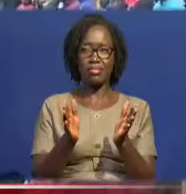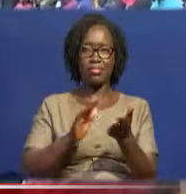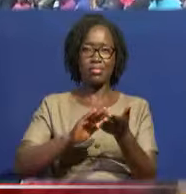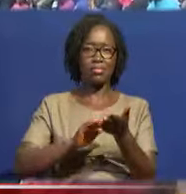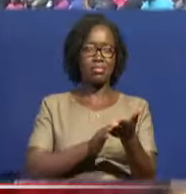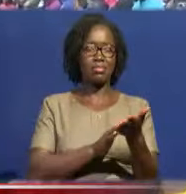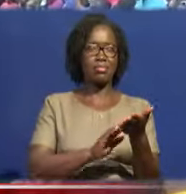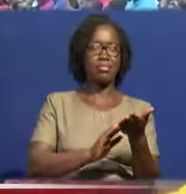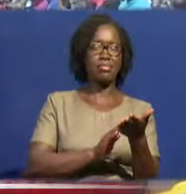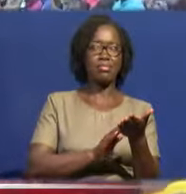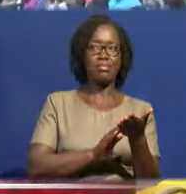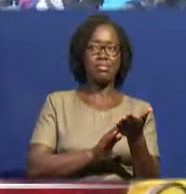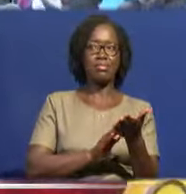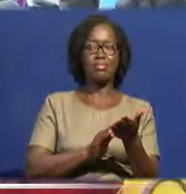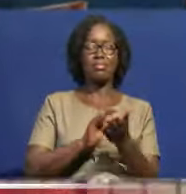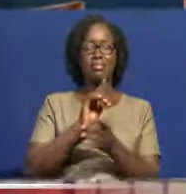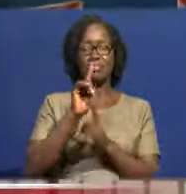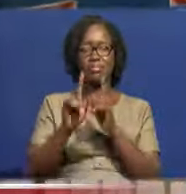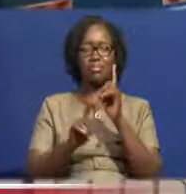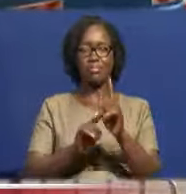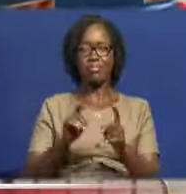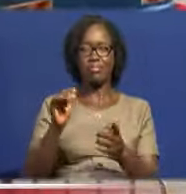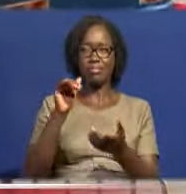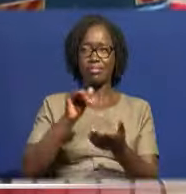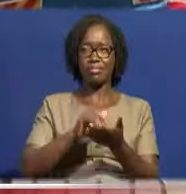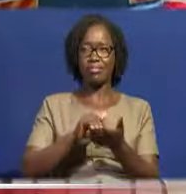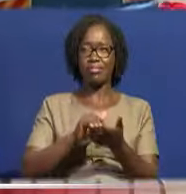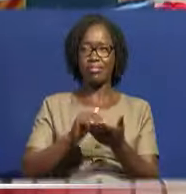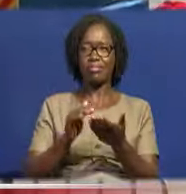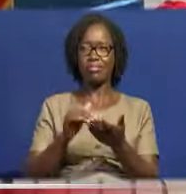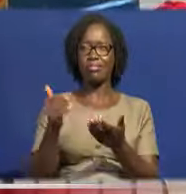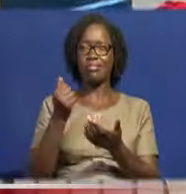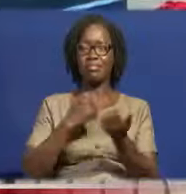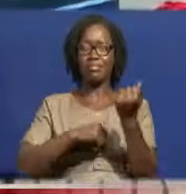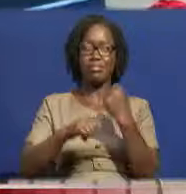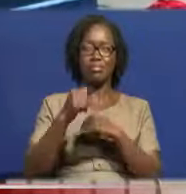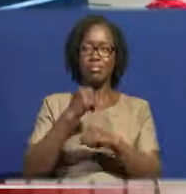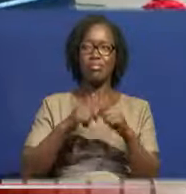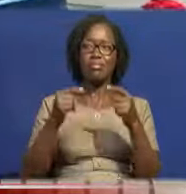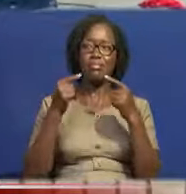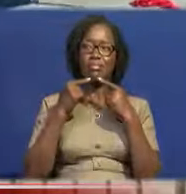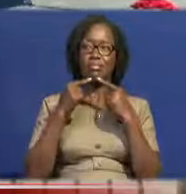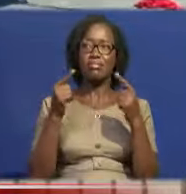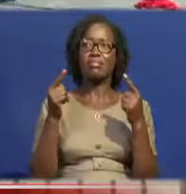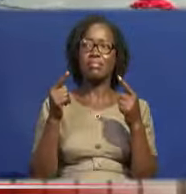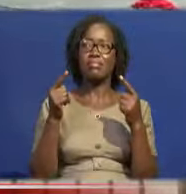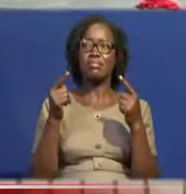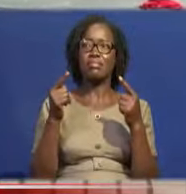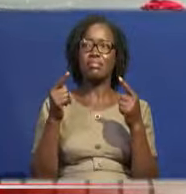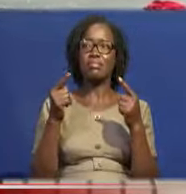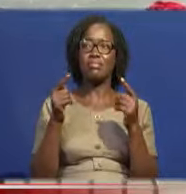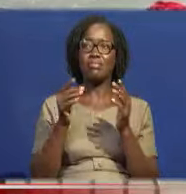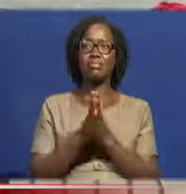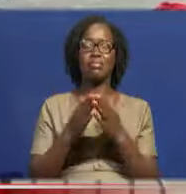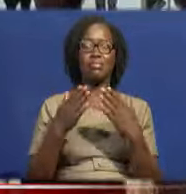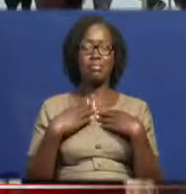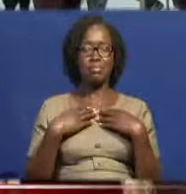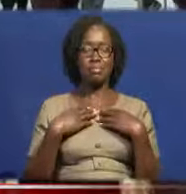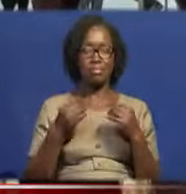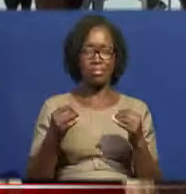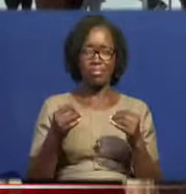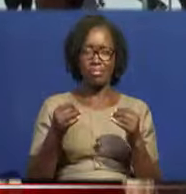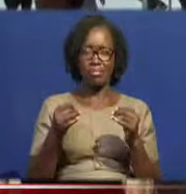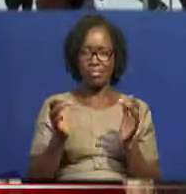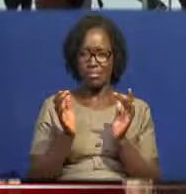matrela watatahiniwa upya. Miongoni mwa hatua nyingine zilizotangazwa na Murkomen ni kupimwa kwa afya ya madereva